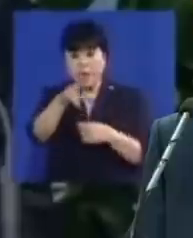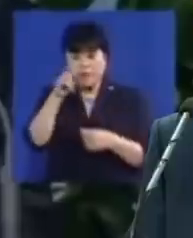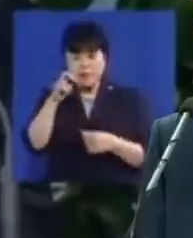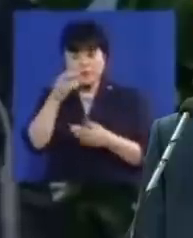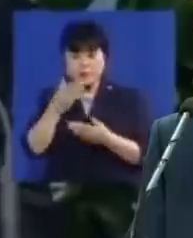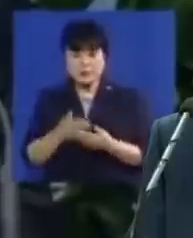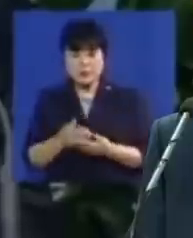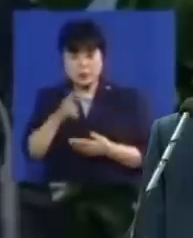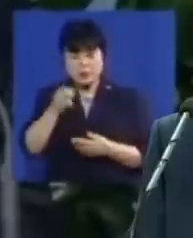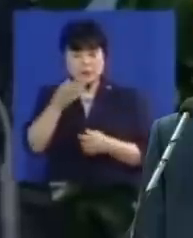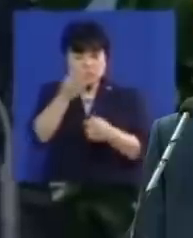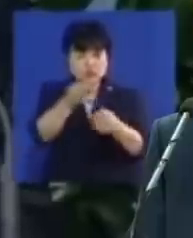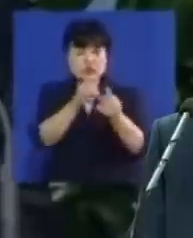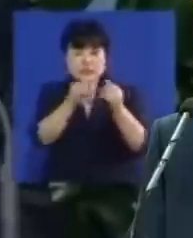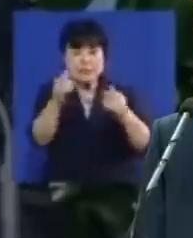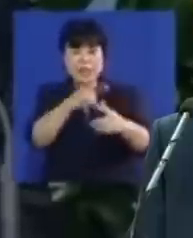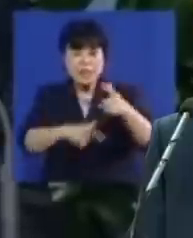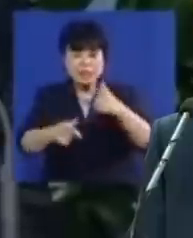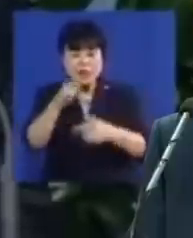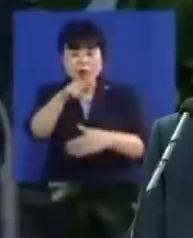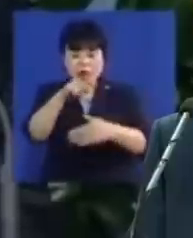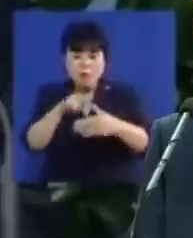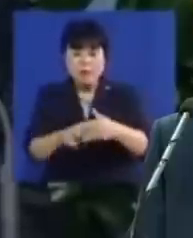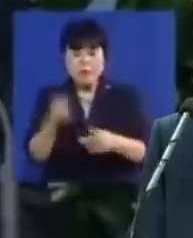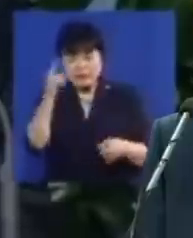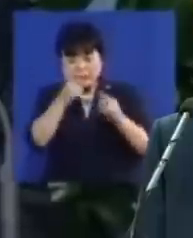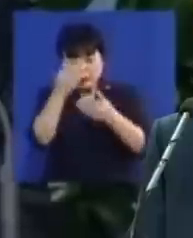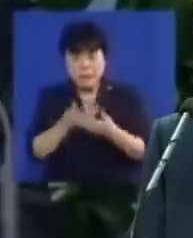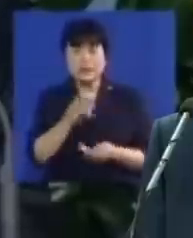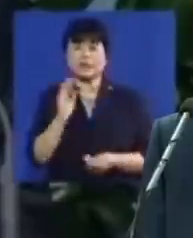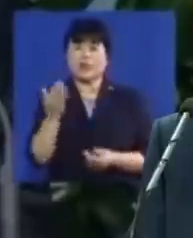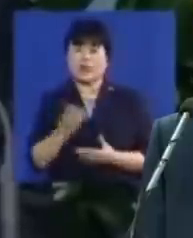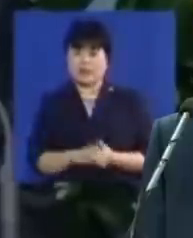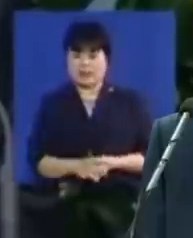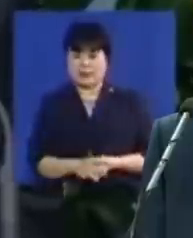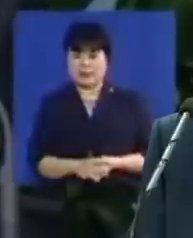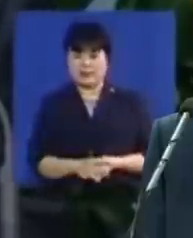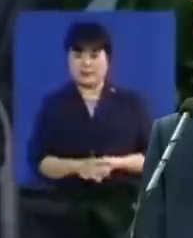받는 사람보다 미워하는 사람이 더 마음에 큰 상처를 입게 되는 것입니다.